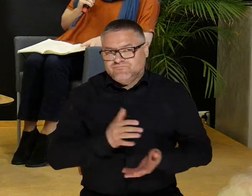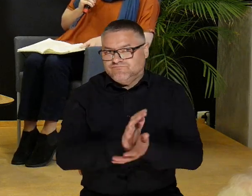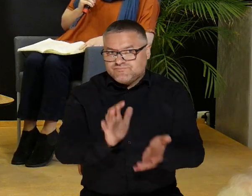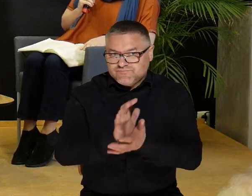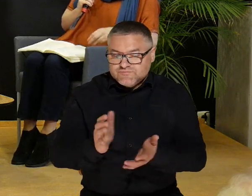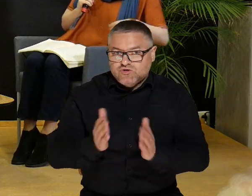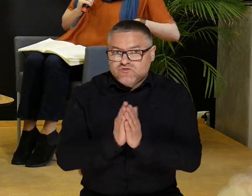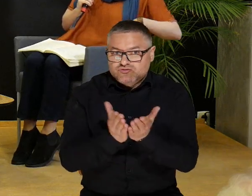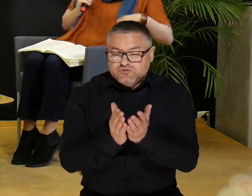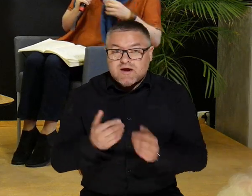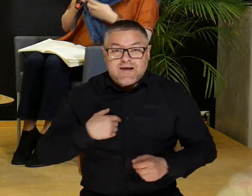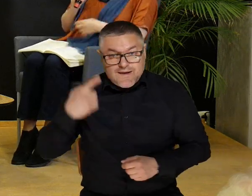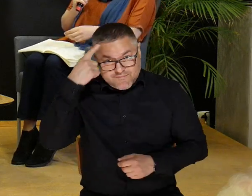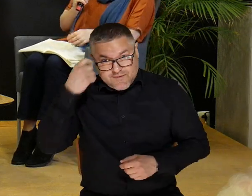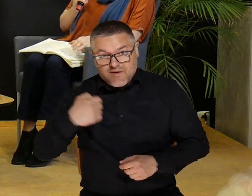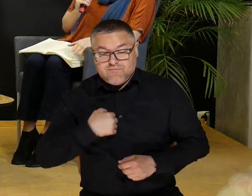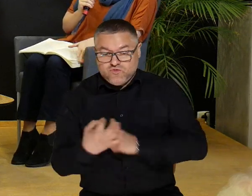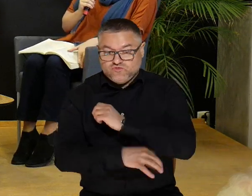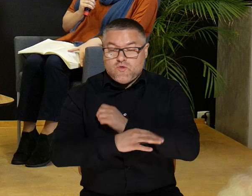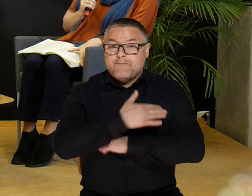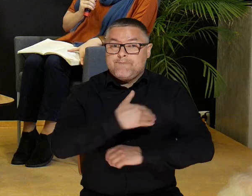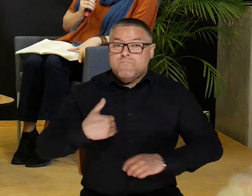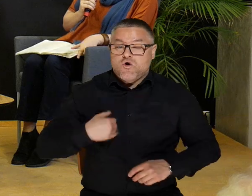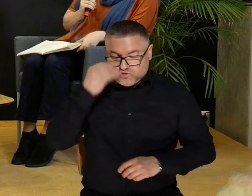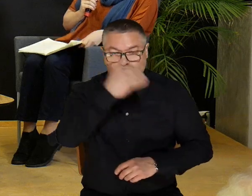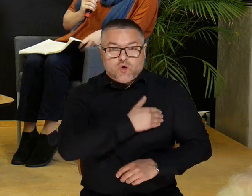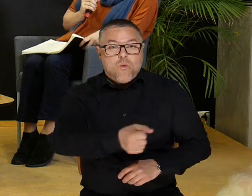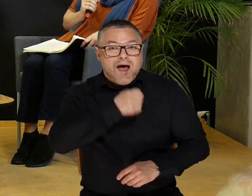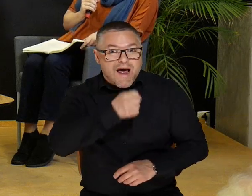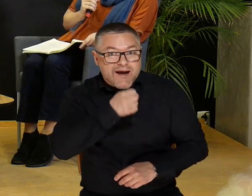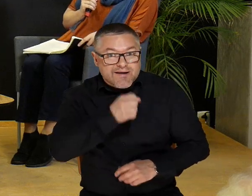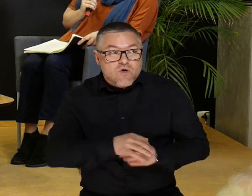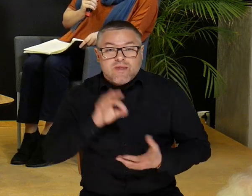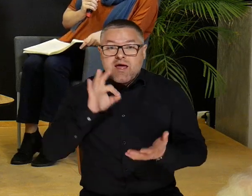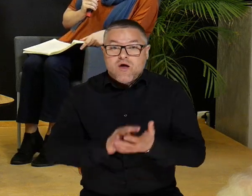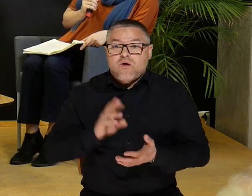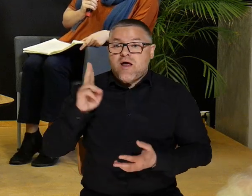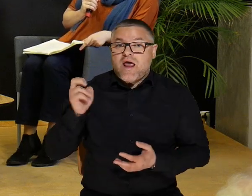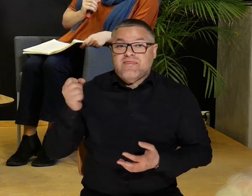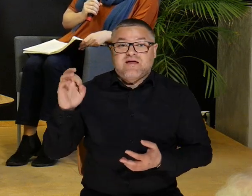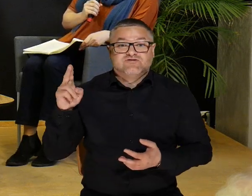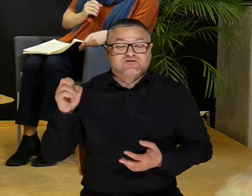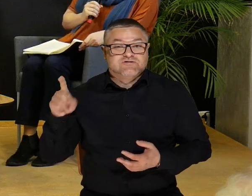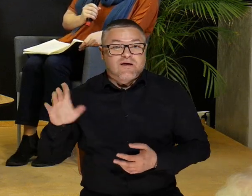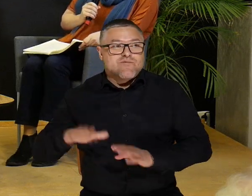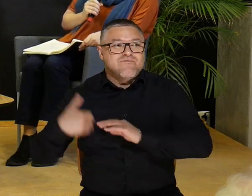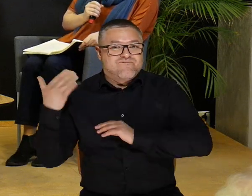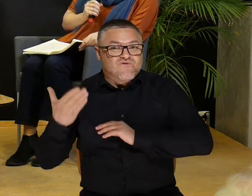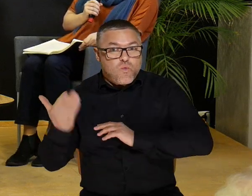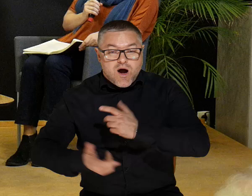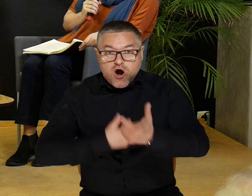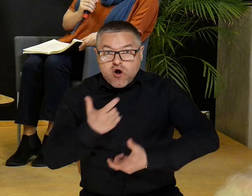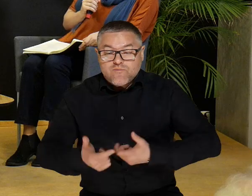Pamiętam, że jako studentka Polskiej Szkoły Reportażu, w której Katarzyna wykłada,